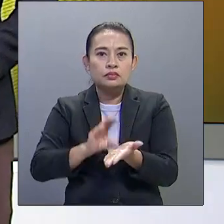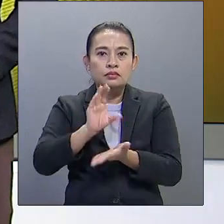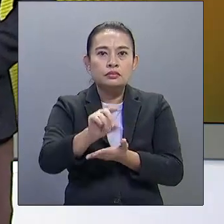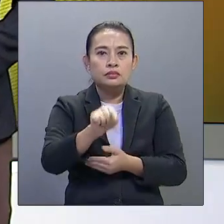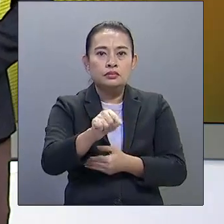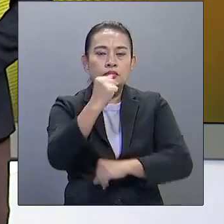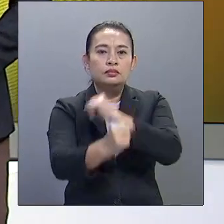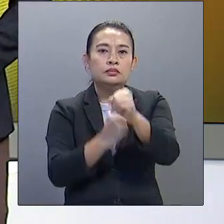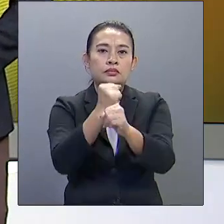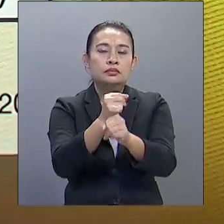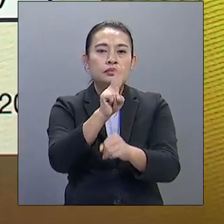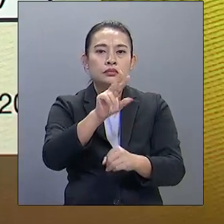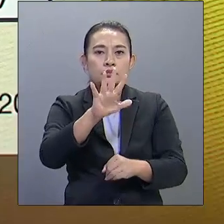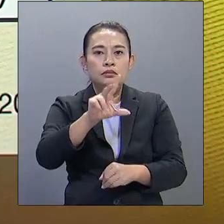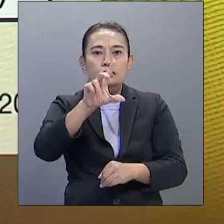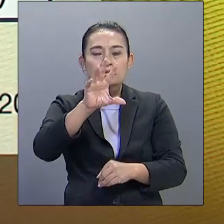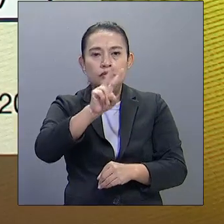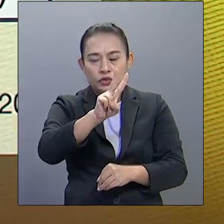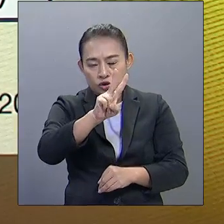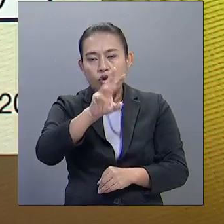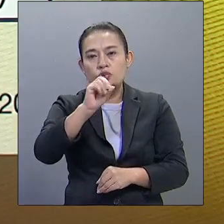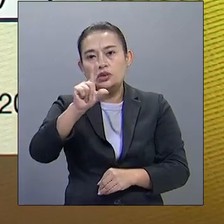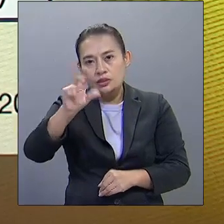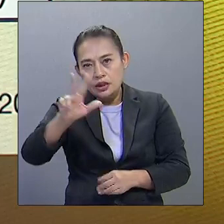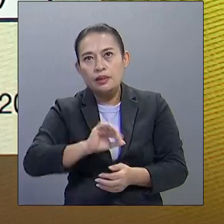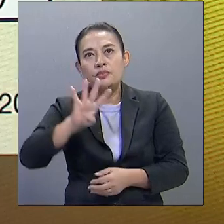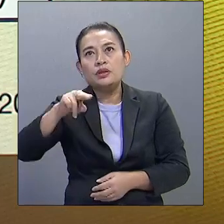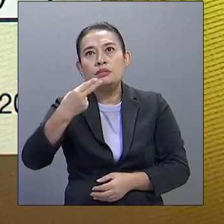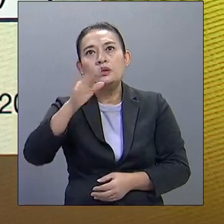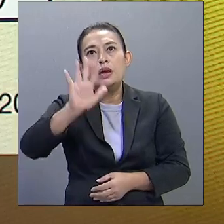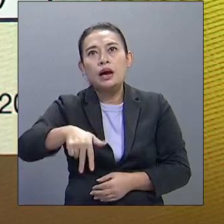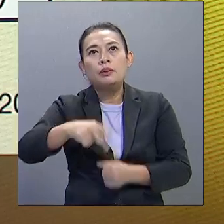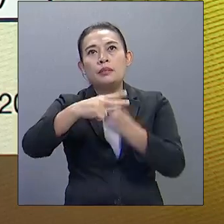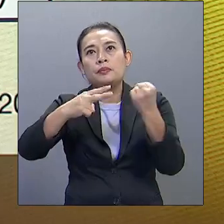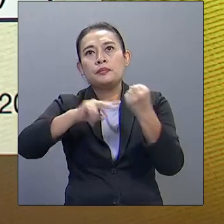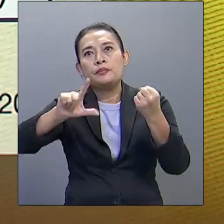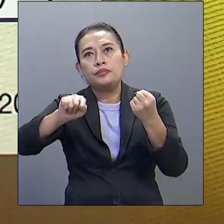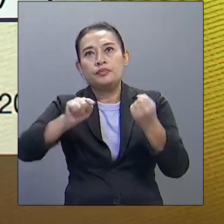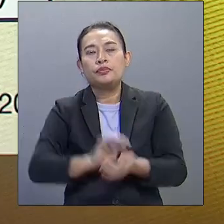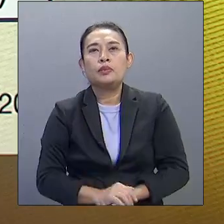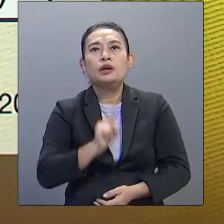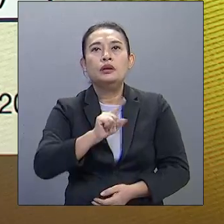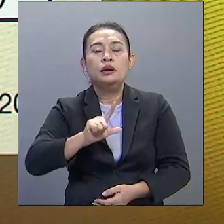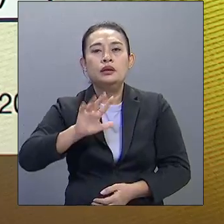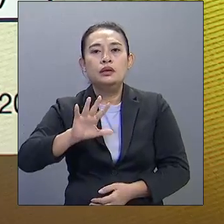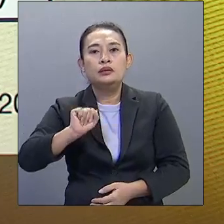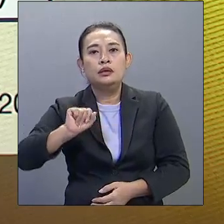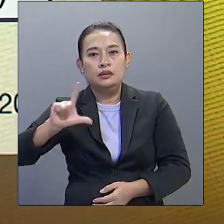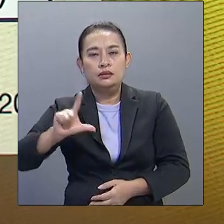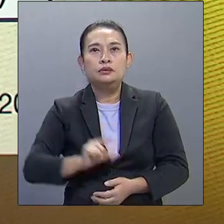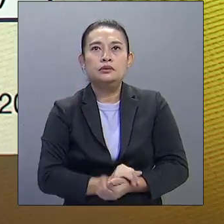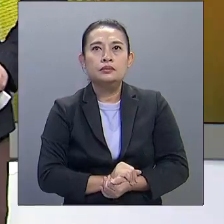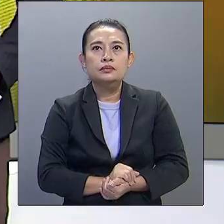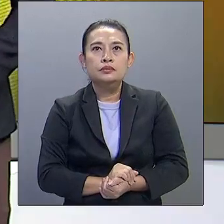ประมาณ2023อีก 45,000ล้านดอลลาร์สหรัฐหรือประมาณ 1,5แสนล้านบาท